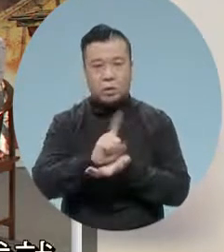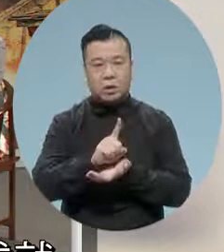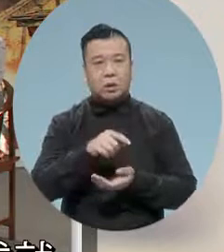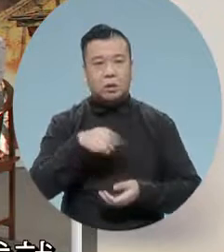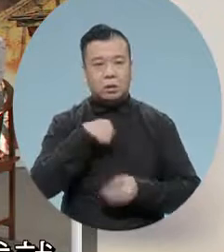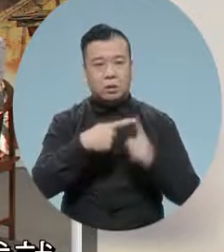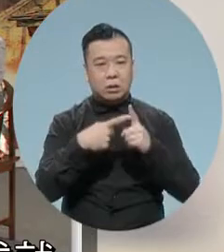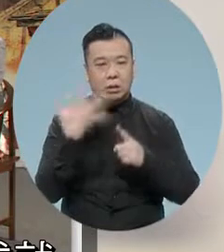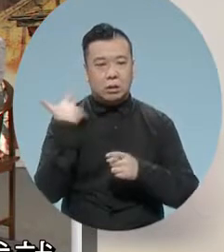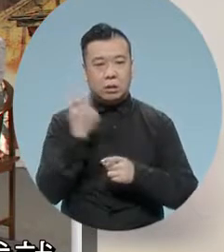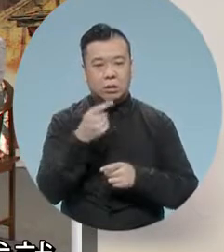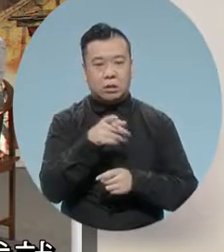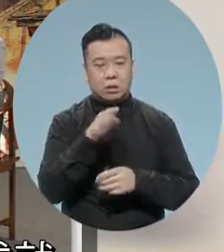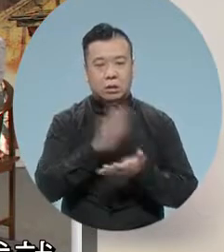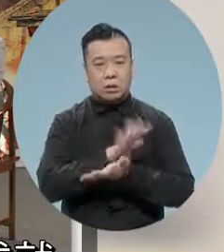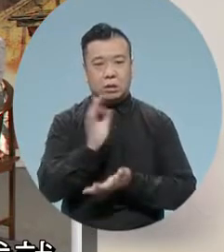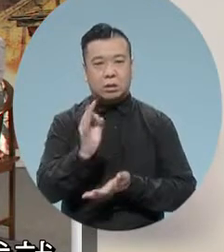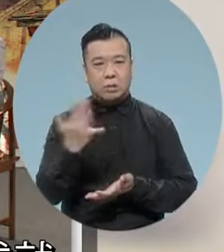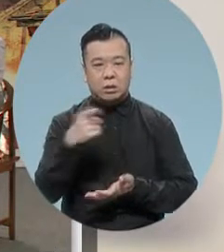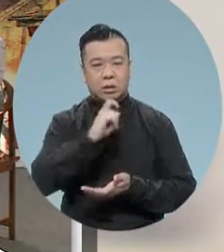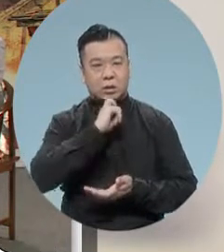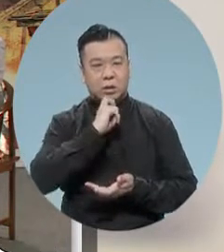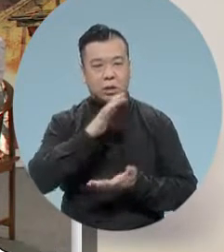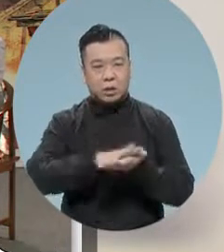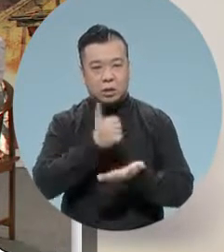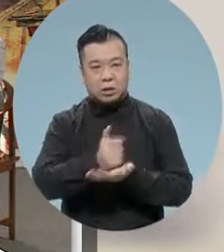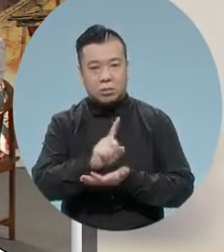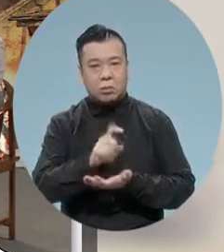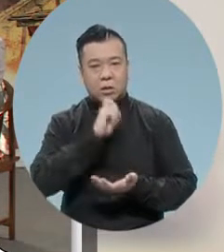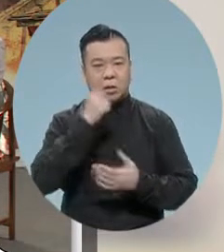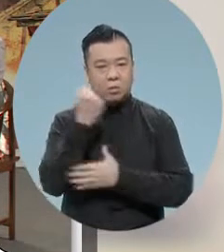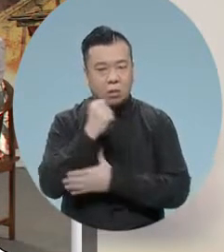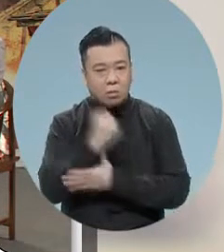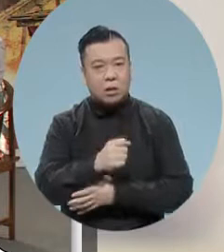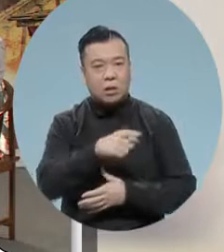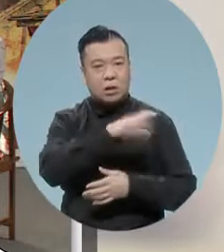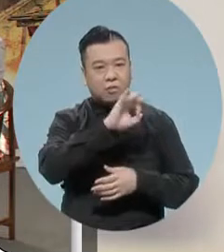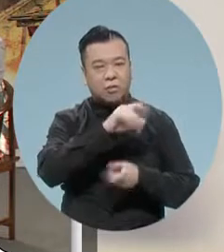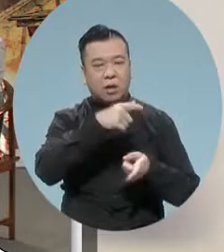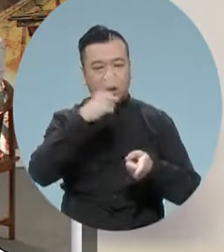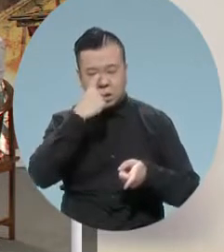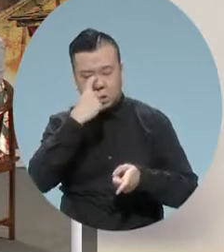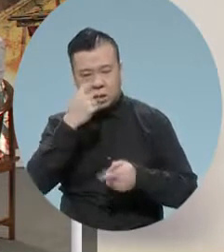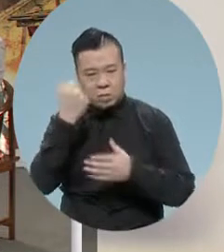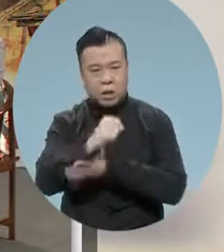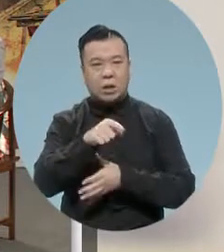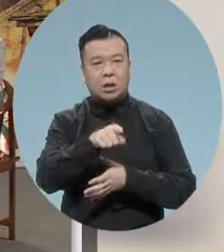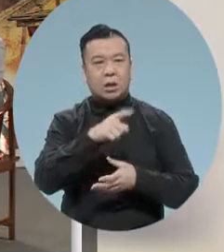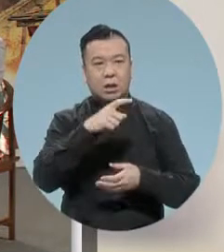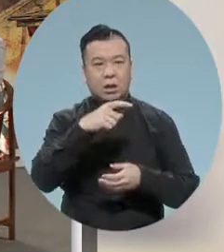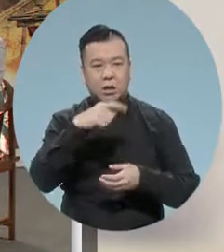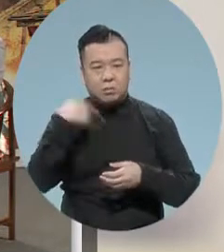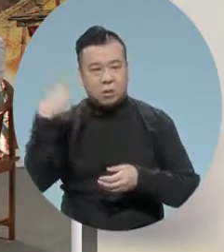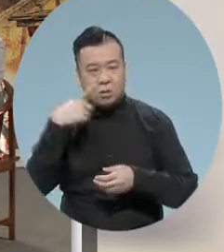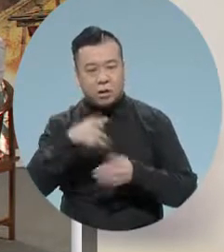取人类最近呢300年各种各样嘅成就，包括法国大革命啦、英国嘅工业革命啦、美国嘅独立战